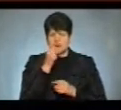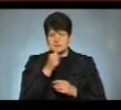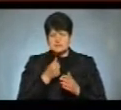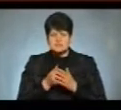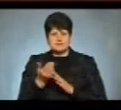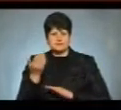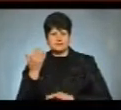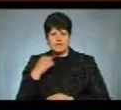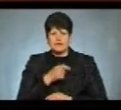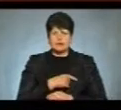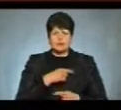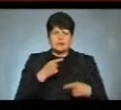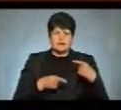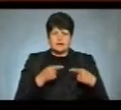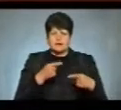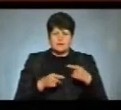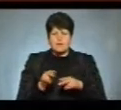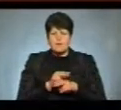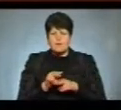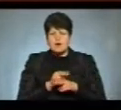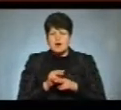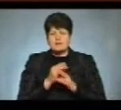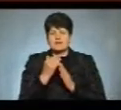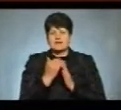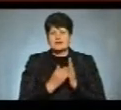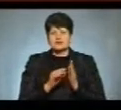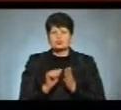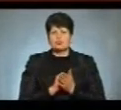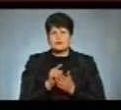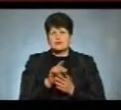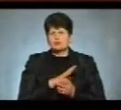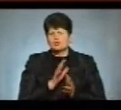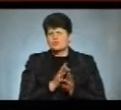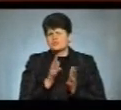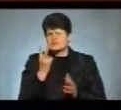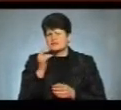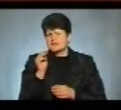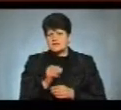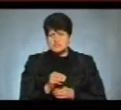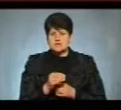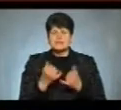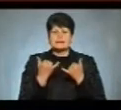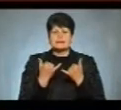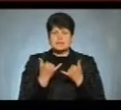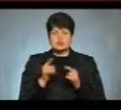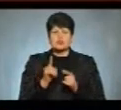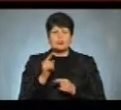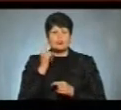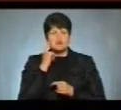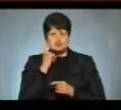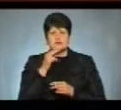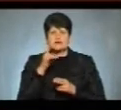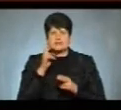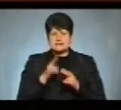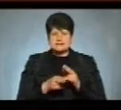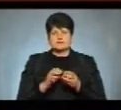цього депутати дискутували через поправки до тексту документу. Їх було більше 2000. Нині, щоб почути остаточне